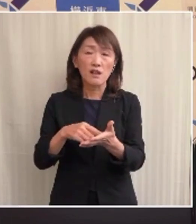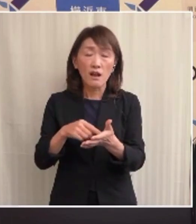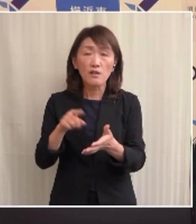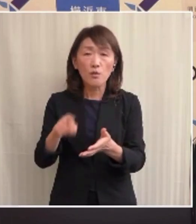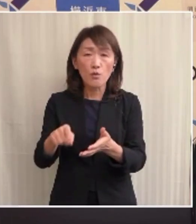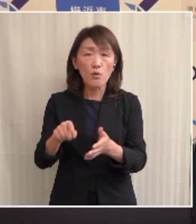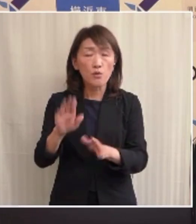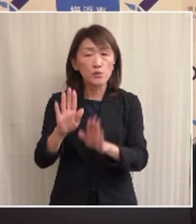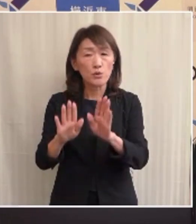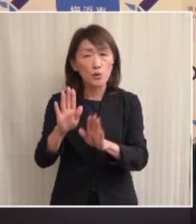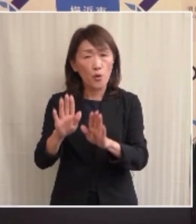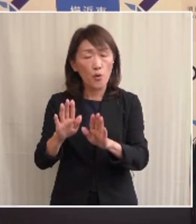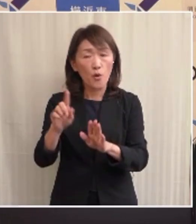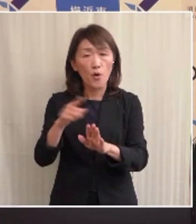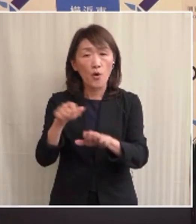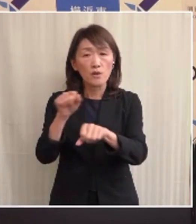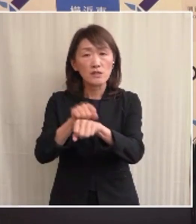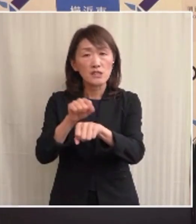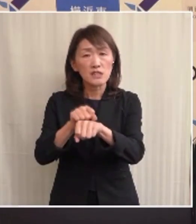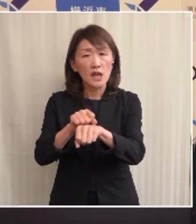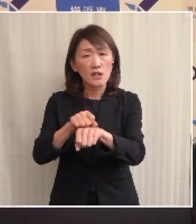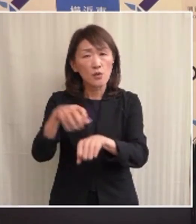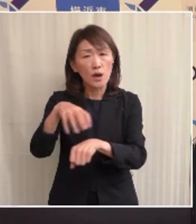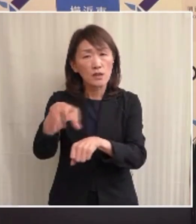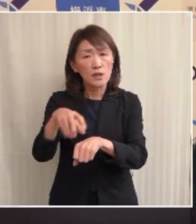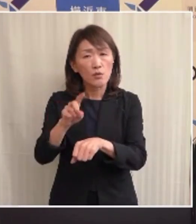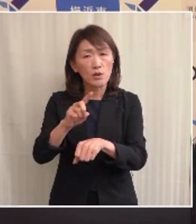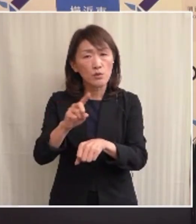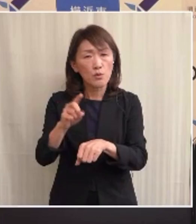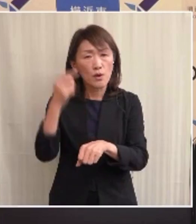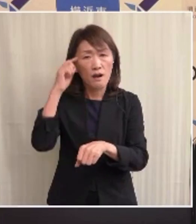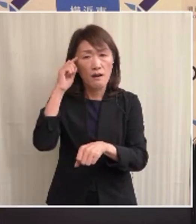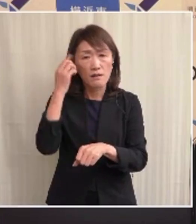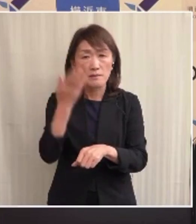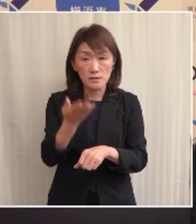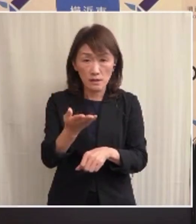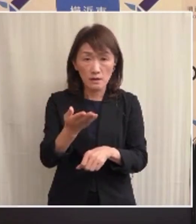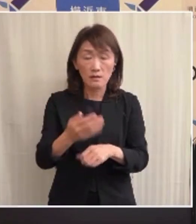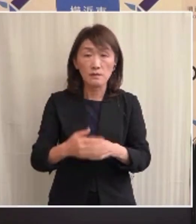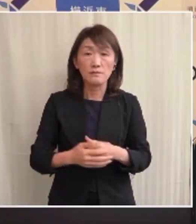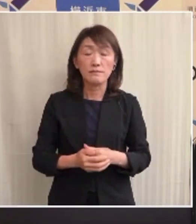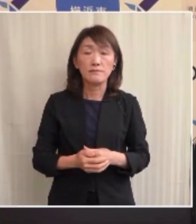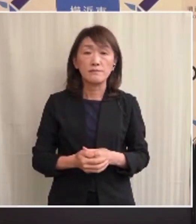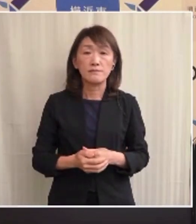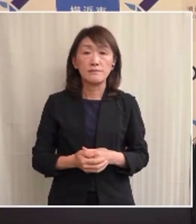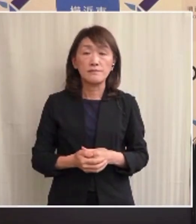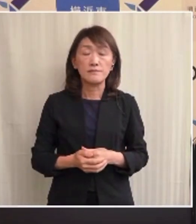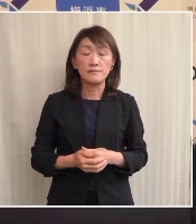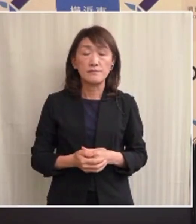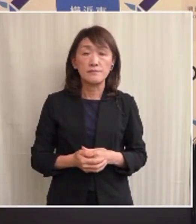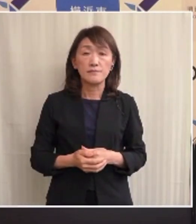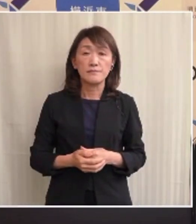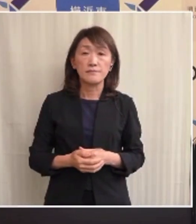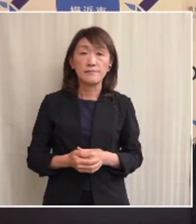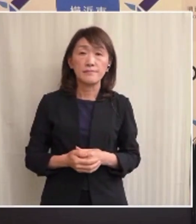んですが、そのあたりのこの人材のそのあたりをどのように検討されているんでしょうか。